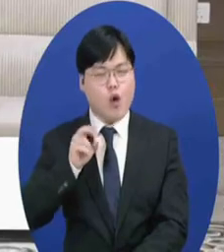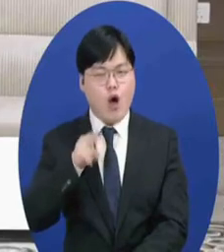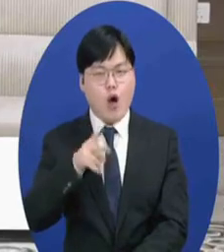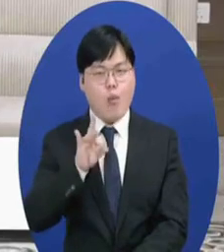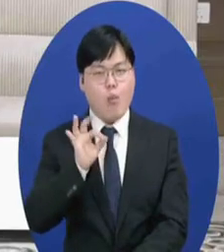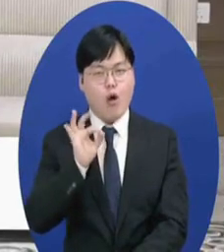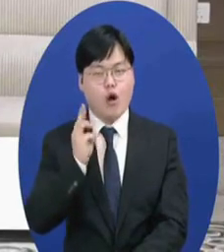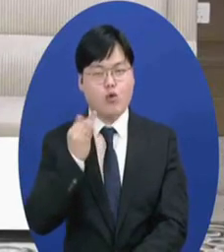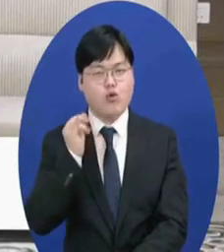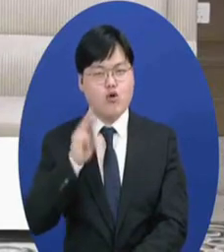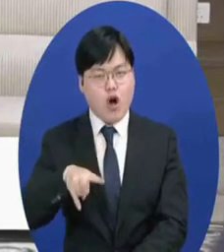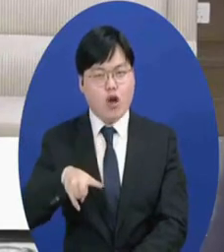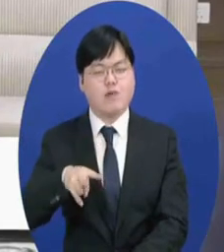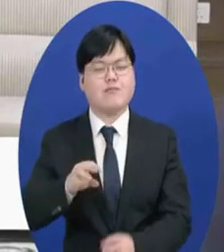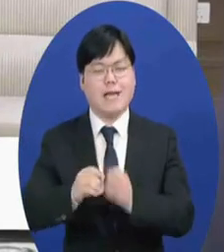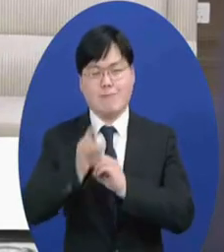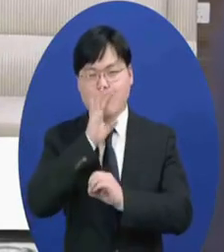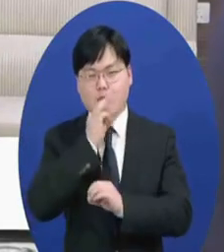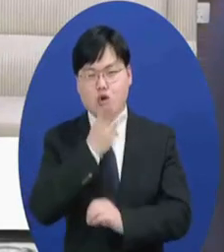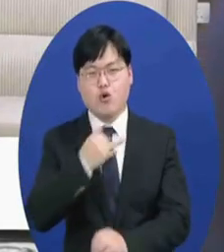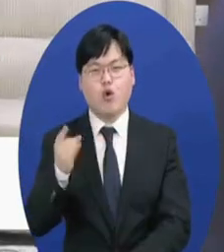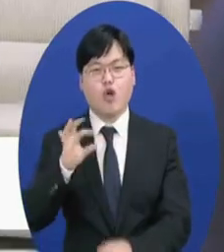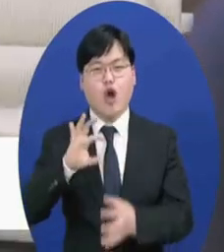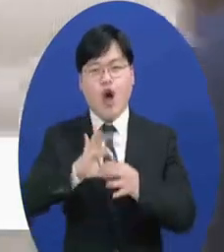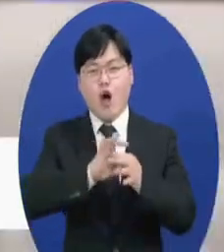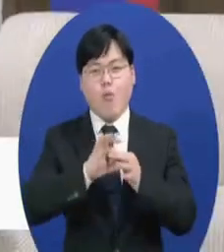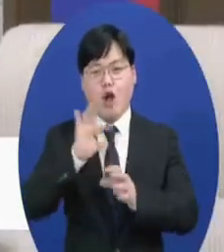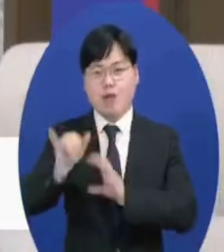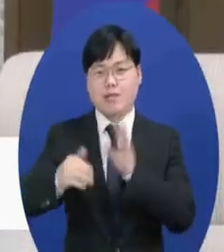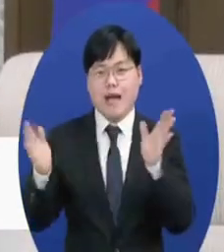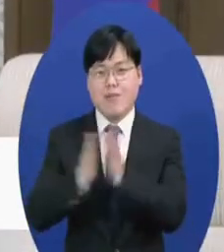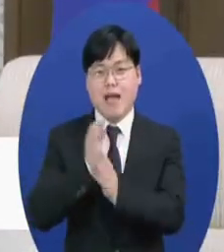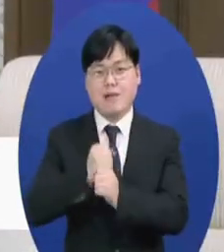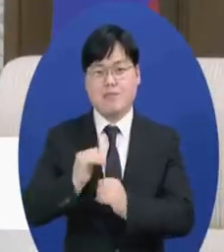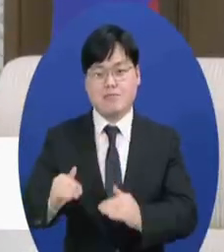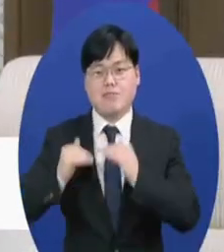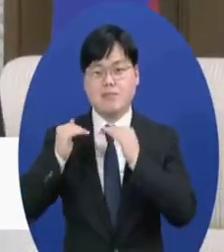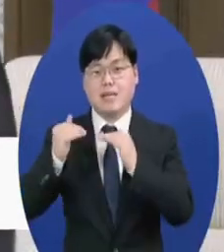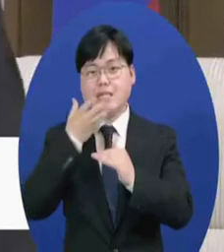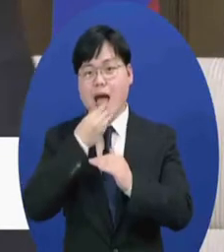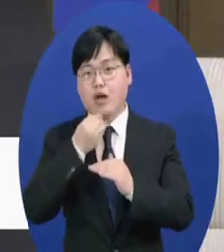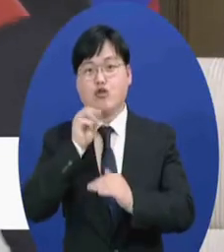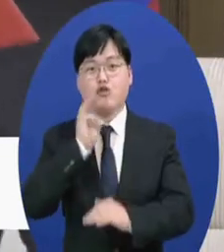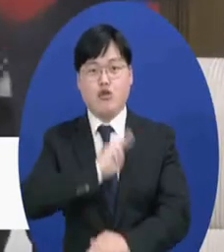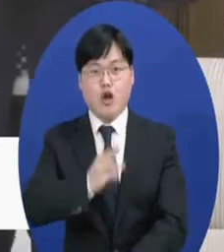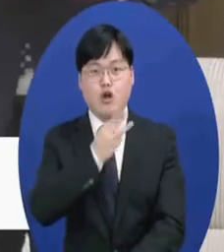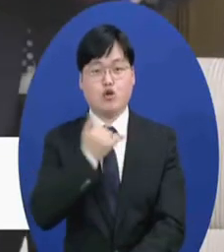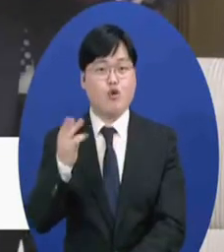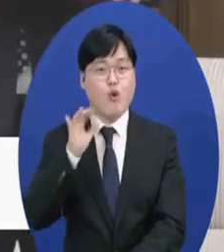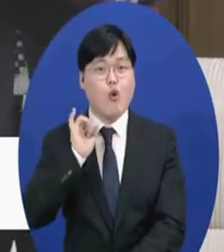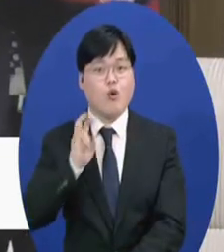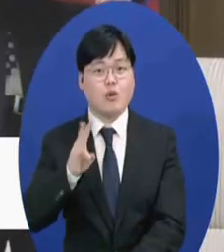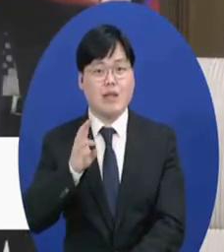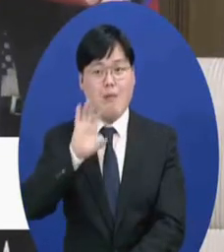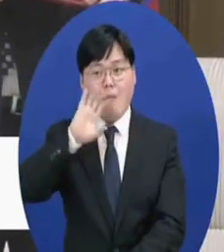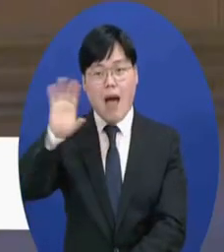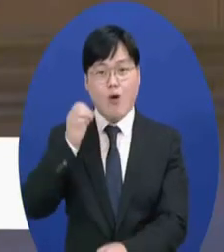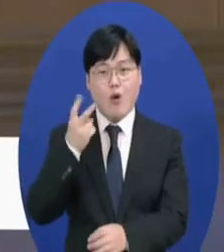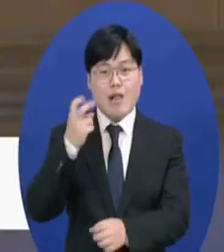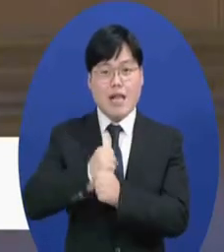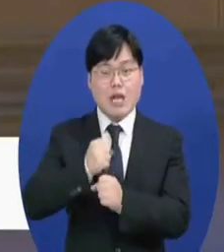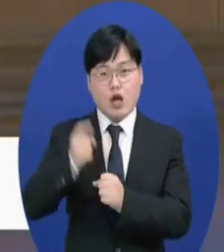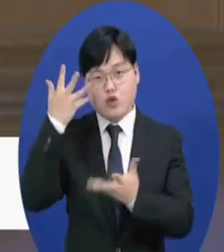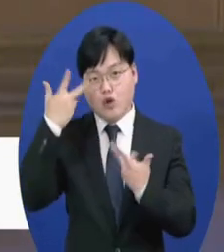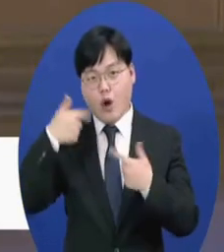хуулийн төсөл. Дэлхийн шуудан холбоо нь олон улсын хамтын ажиллагааг хөгжүүлэхэд тааламжтай нөхцөл бий болгох үүднээс шуудангийн салбарын үйл